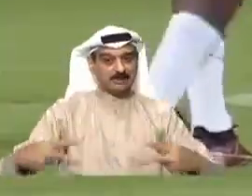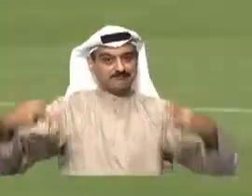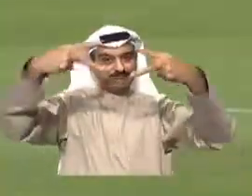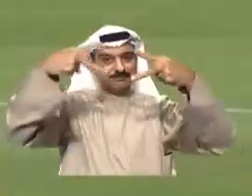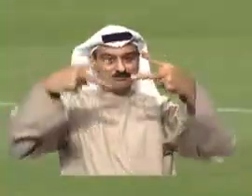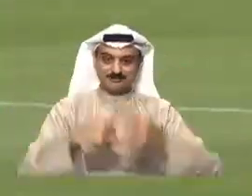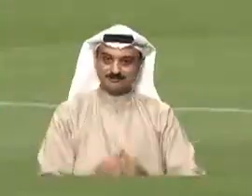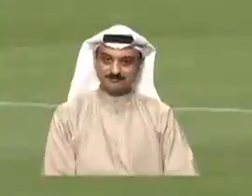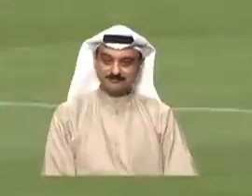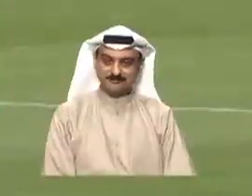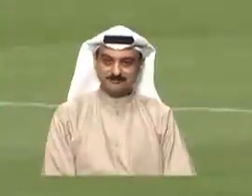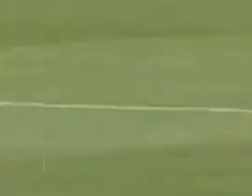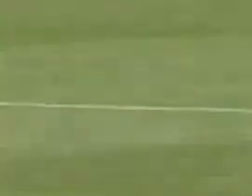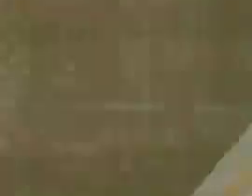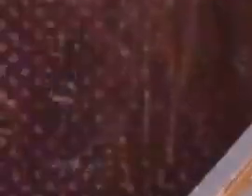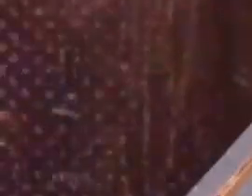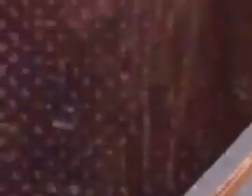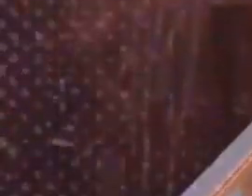الذهبي.